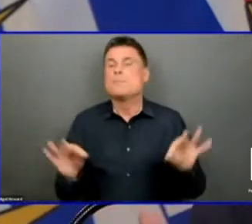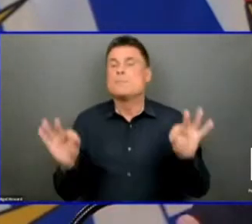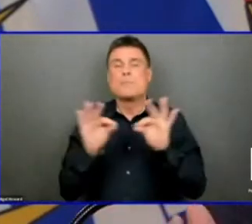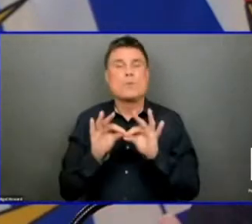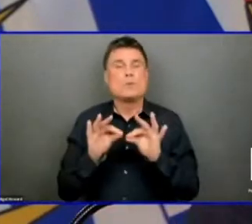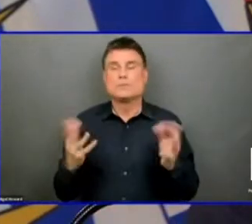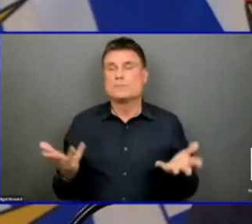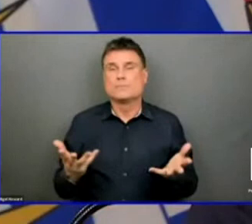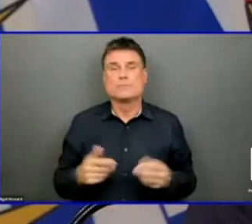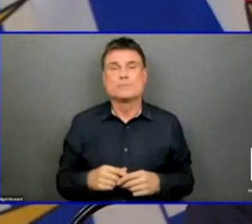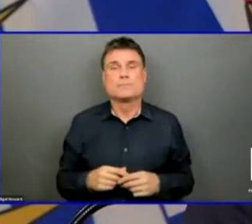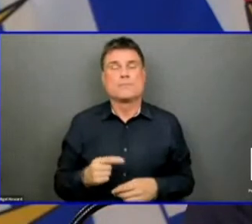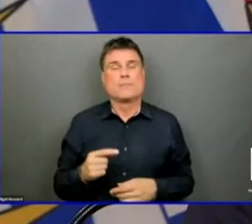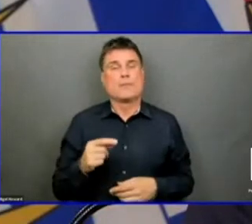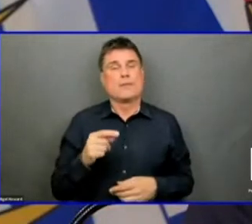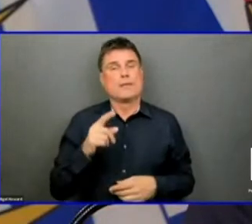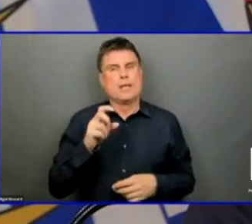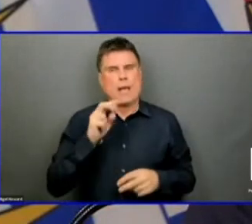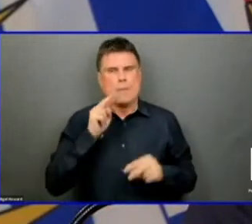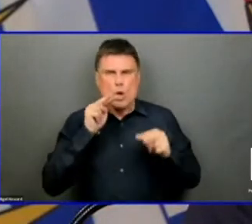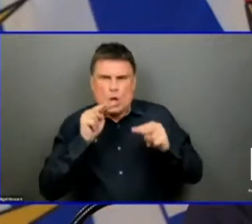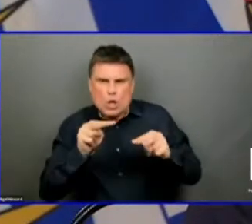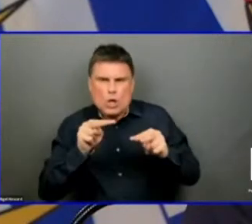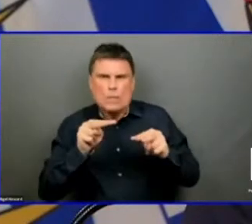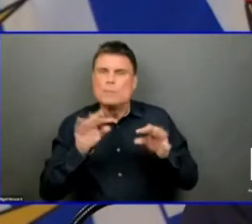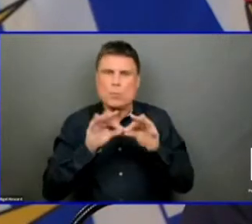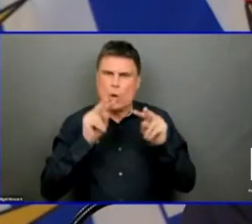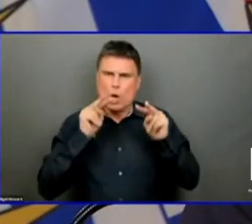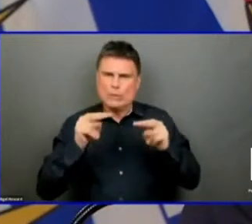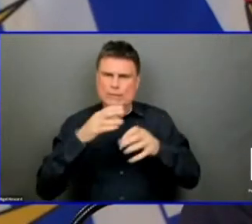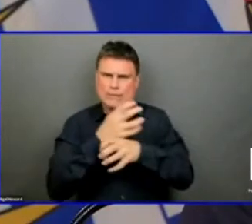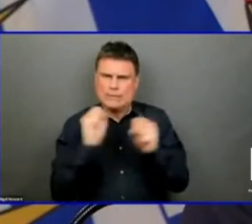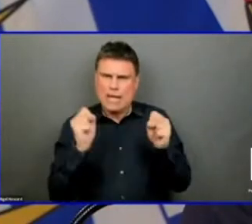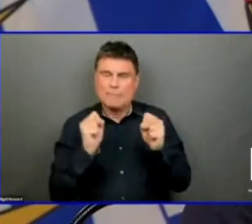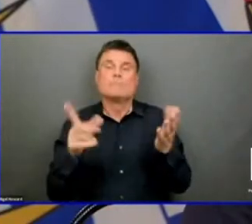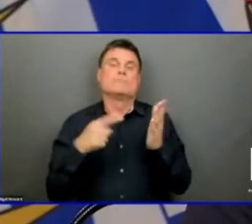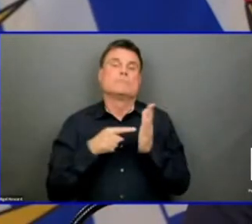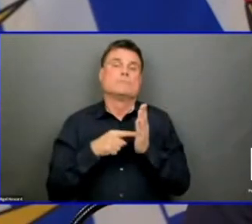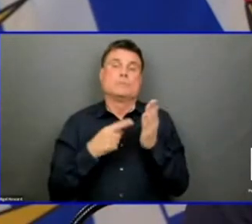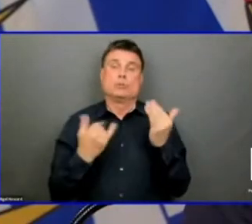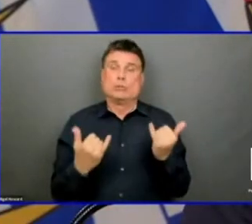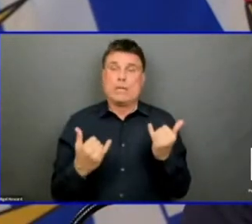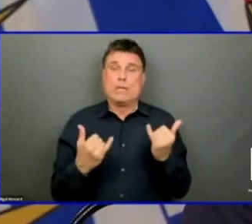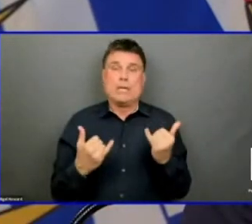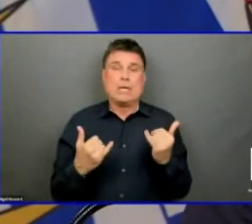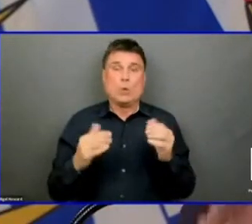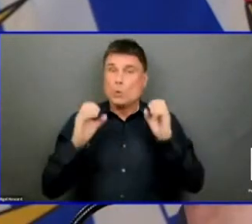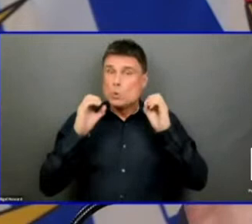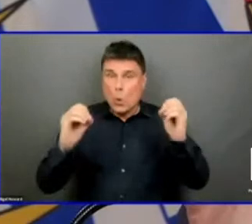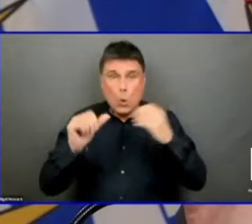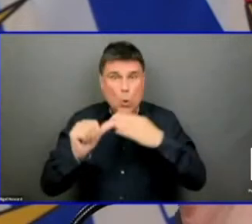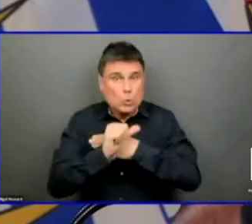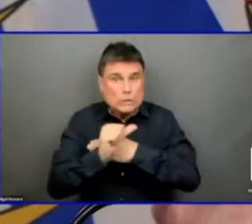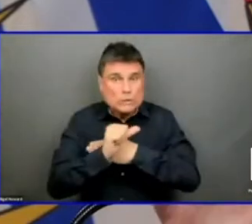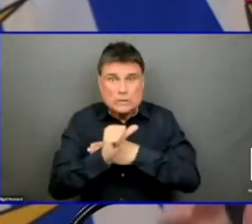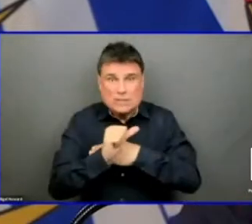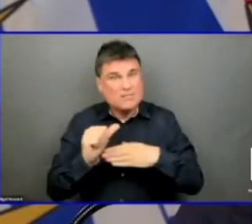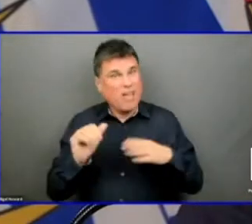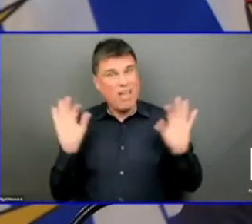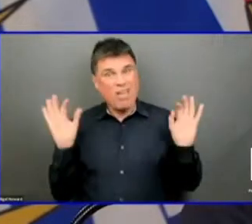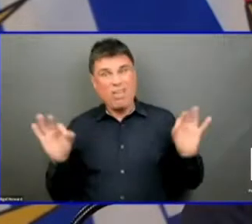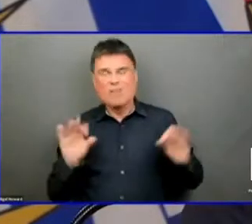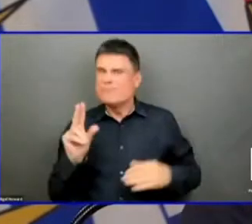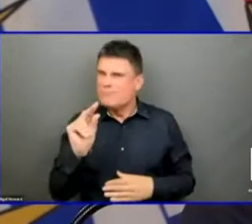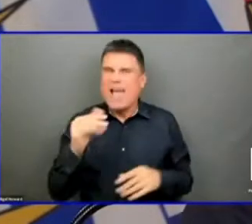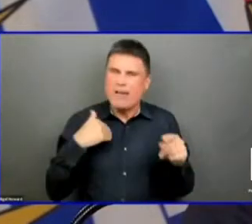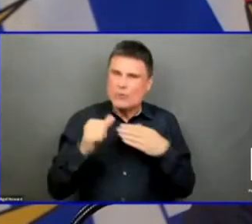为 it's- 室外还可以 we're 见 seeing 10个 this 人，为什么 virus 你 being 不修改？ transmitted in lots of places. But 他说 we 我们 know 的确 that 看到了很 the 多地 order 方 is 在 about